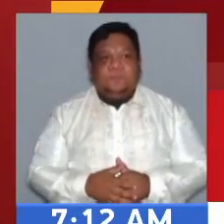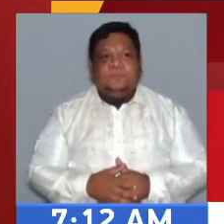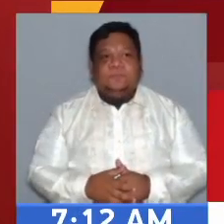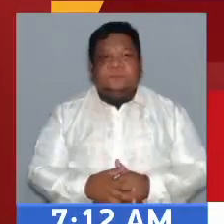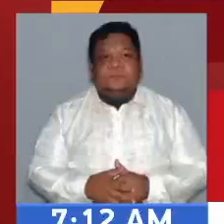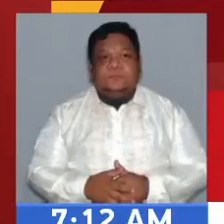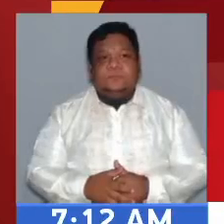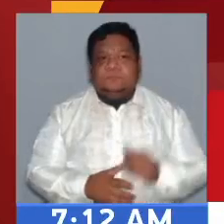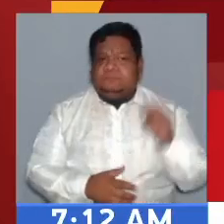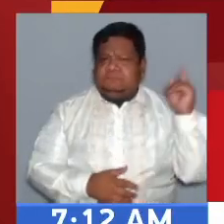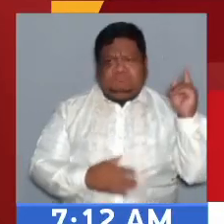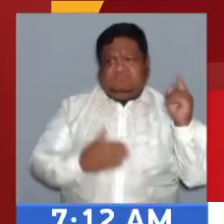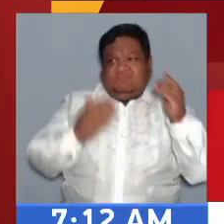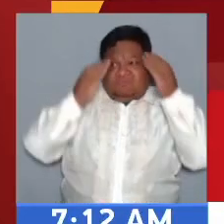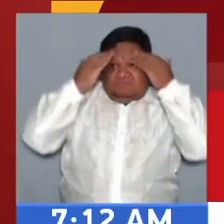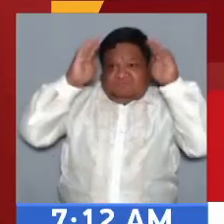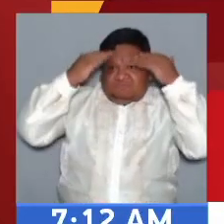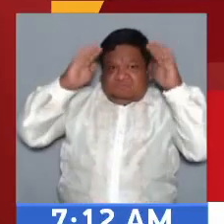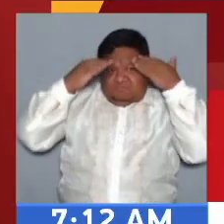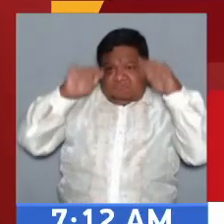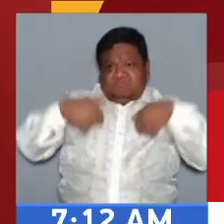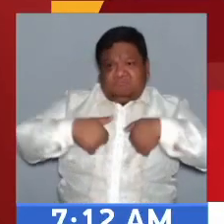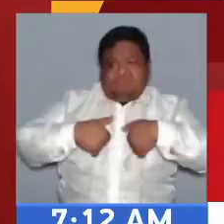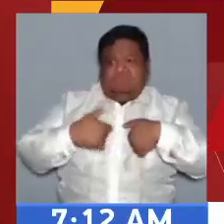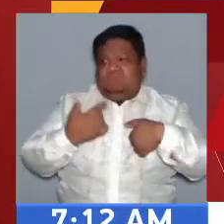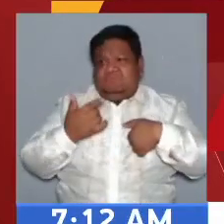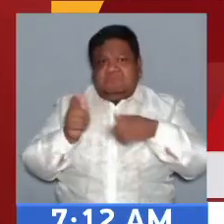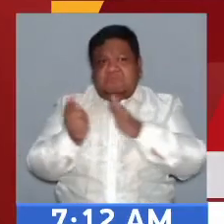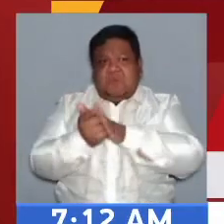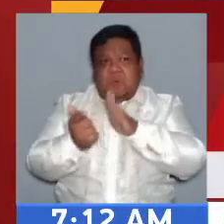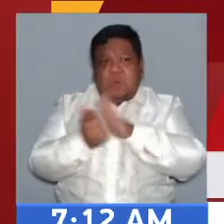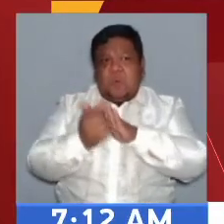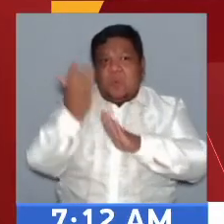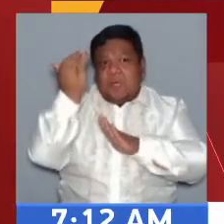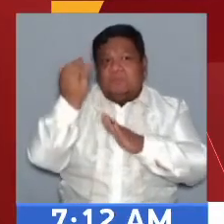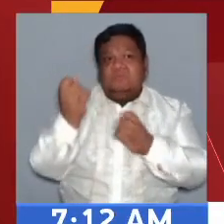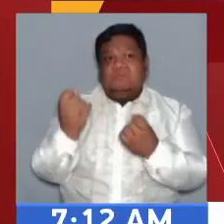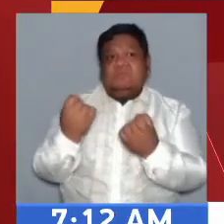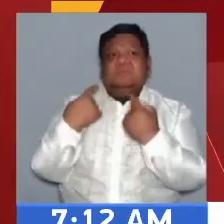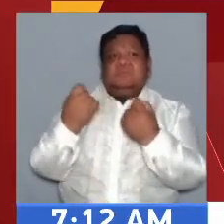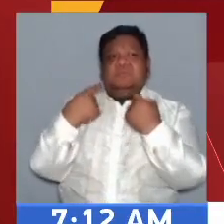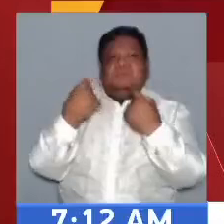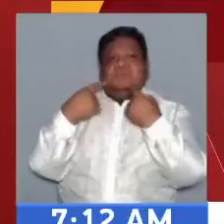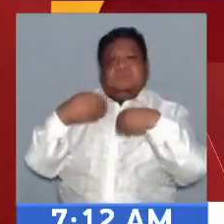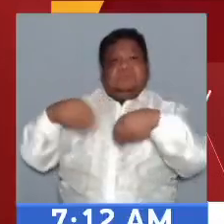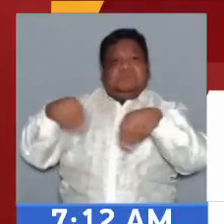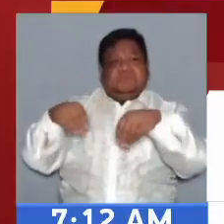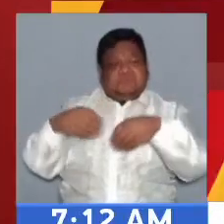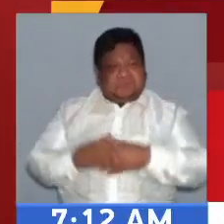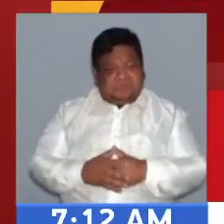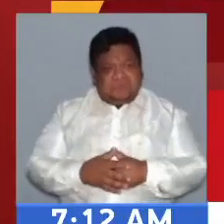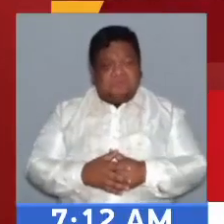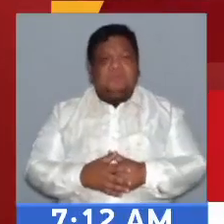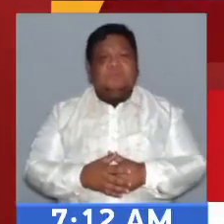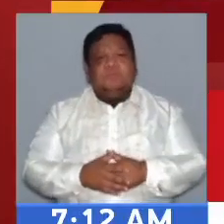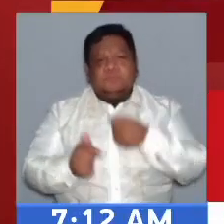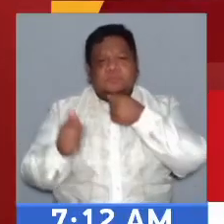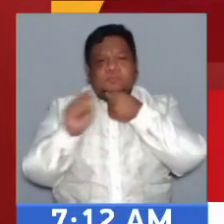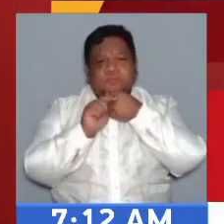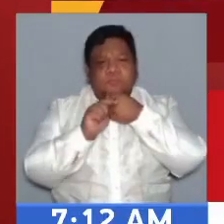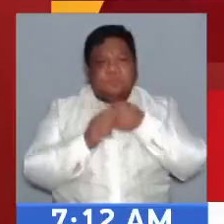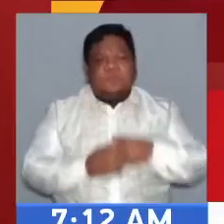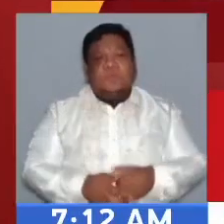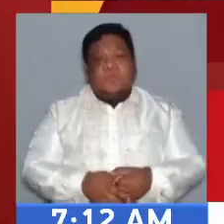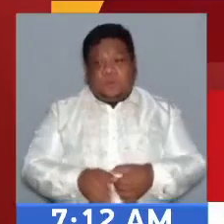Because this is, they sell in the public market. Anila, 25,000 pesos ang kada tangke ng nitrous